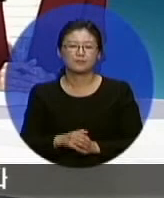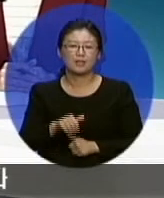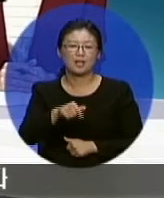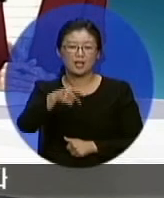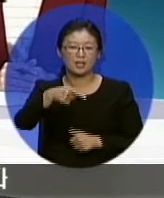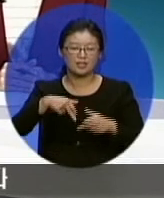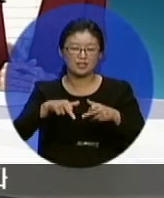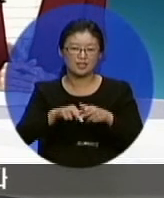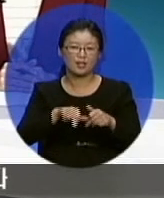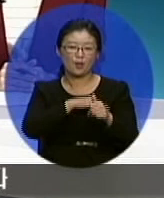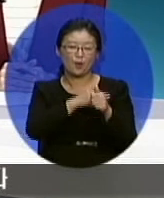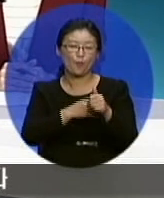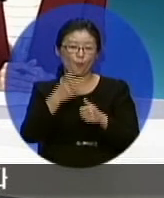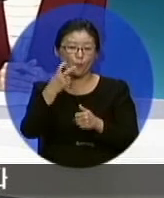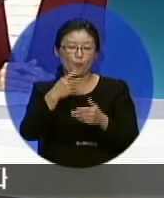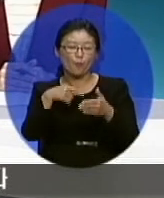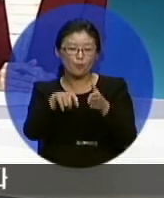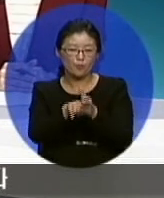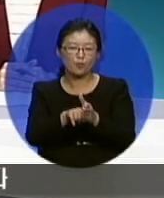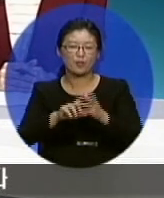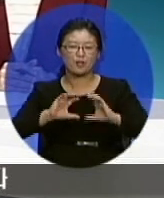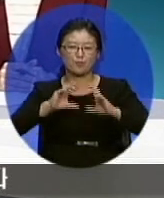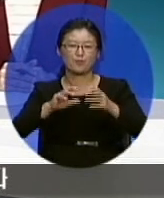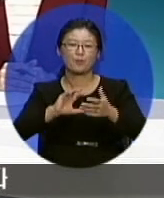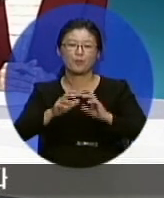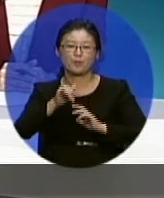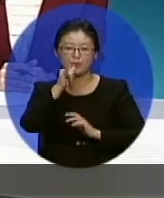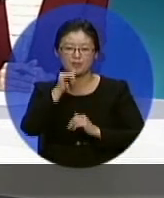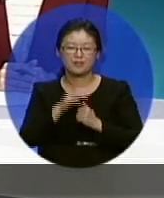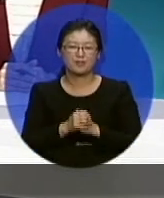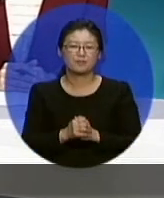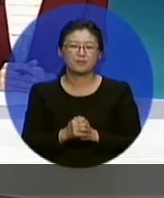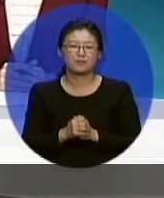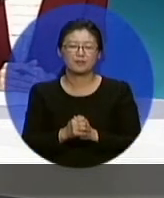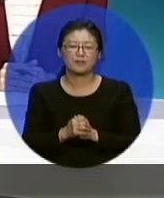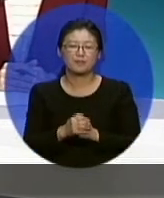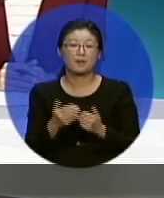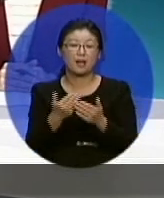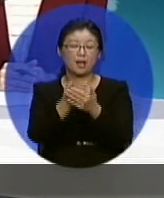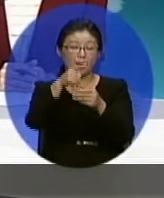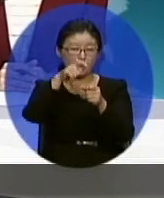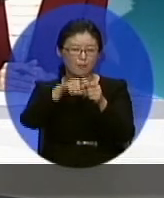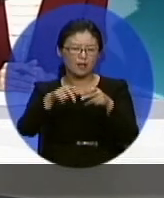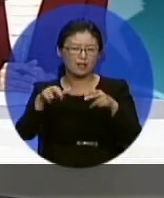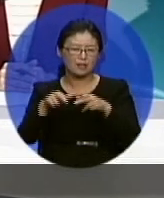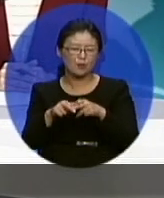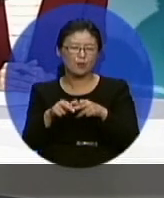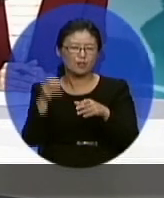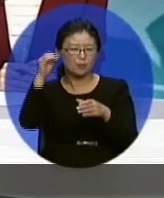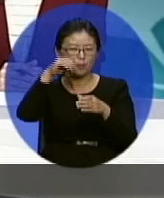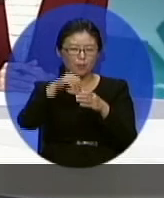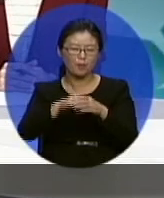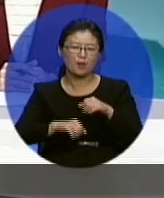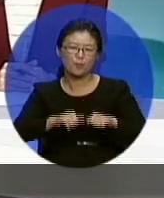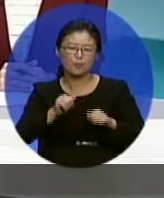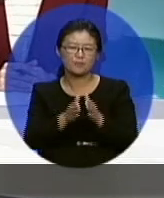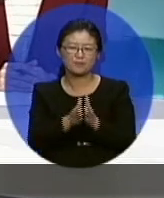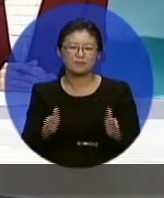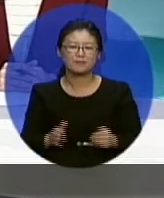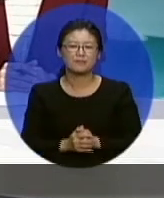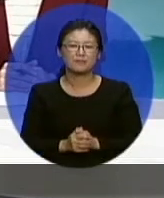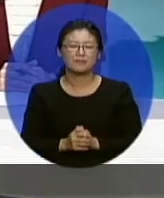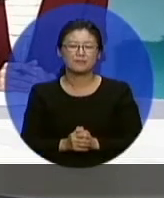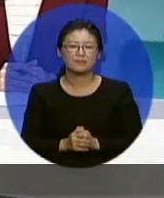아태장애인 권익 옹호를 위한 국제 포럼이 열렸습니다. 새천년 개발 목표에 장애 관점을 포함하기 위한 움직임이 시작됐다고